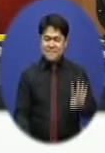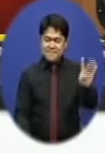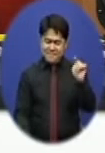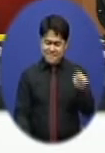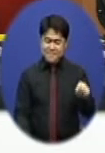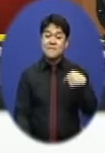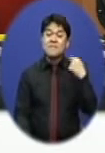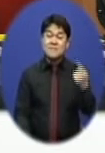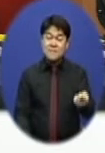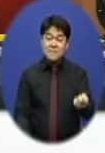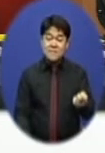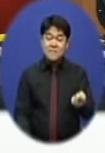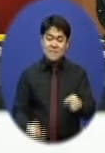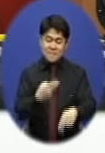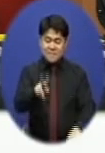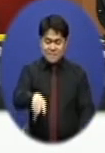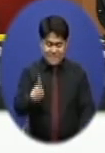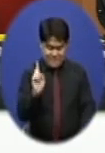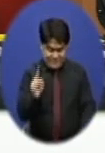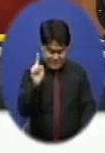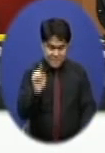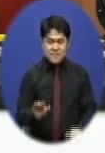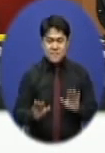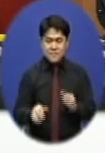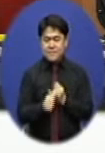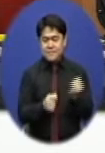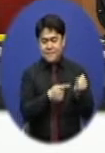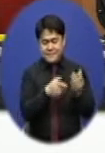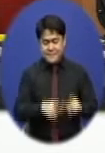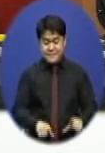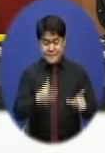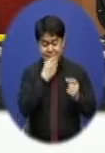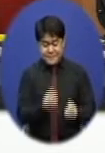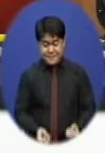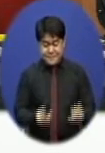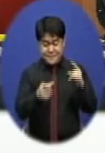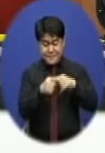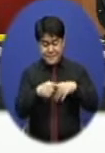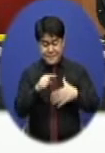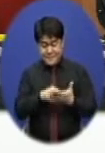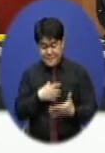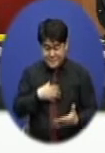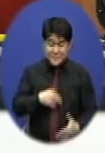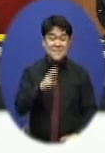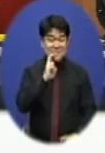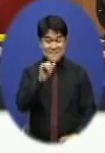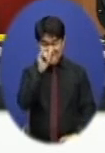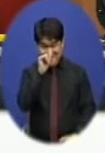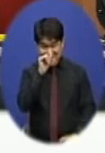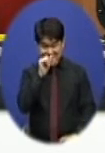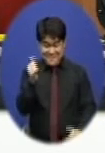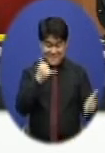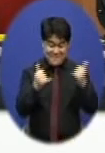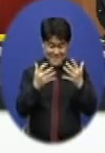4번을 누르시고, 네. 우물의 정자를 누르면, 네. 오늘의 아내 생일을 축하하는 의미로 가슴 아프게를 부른답니다. 네, 많은